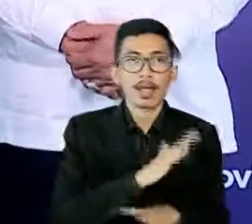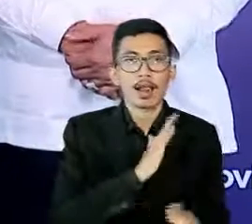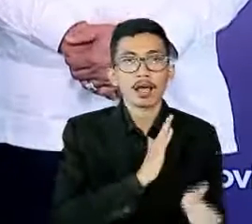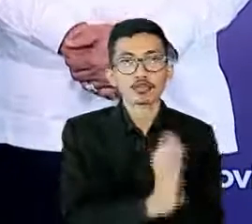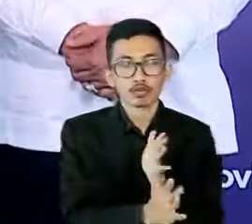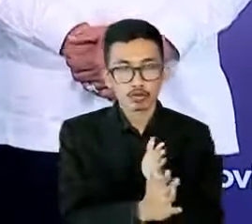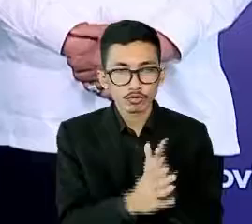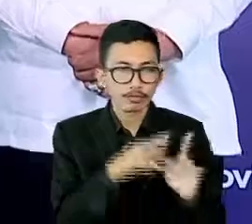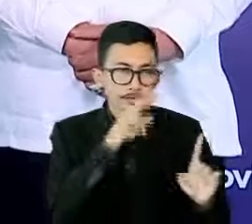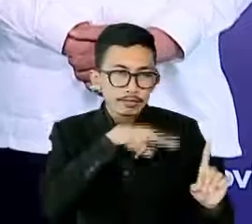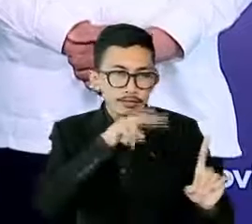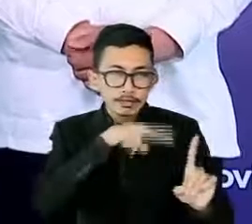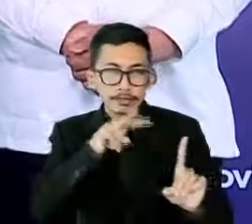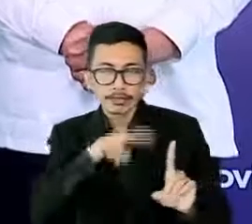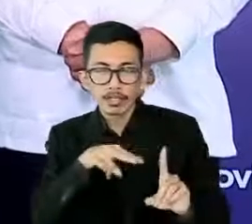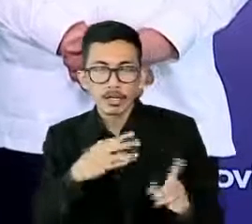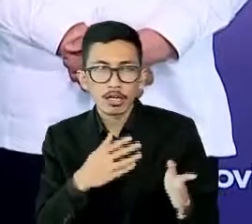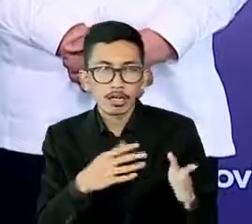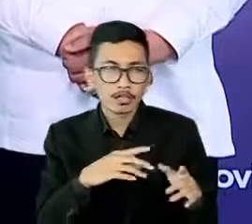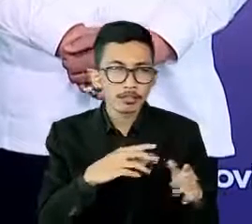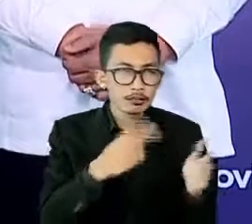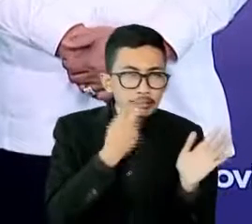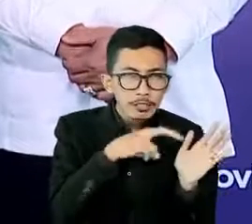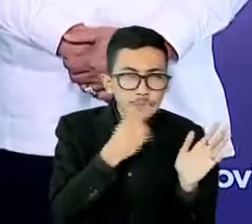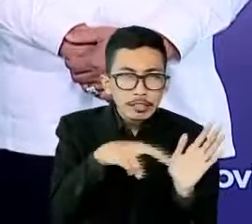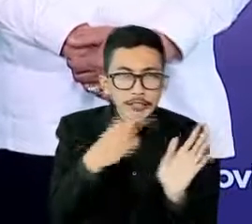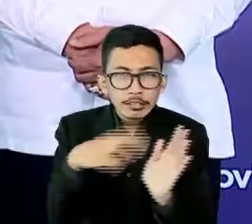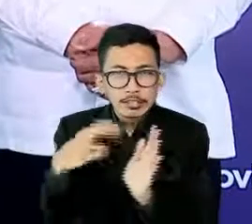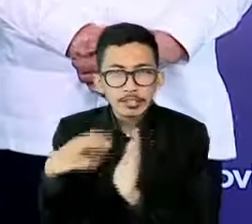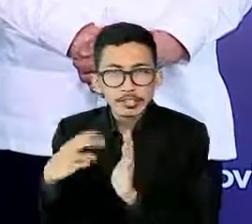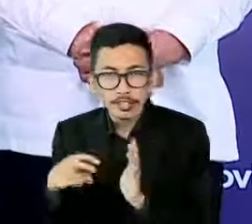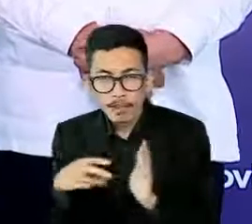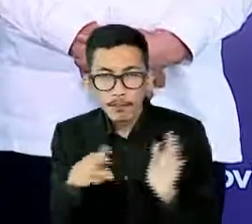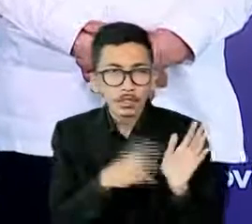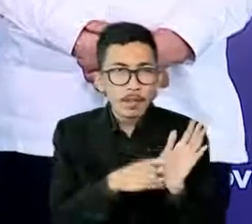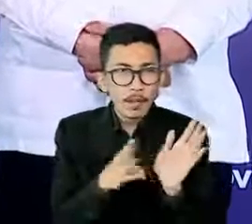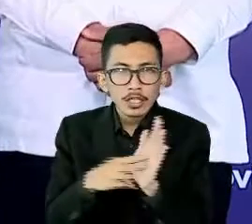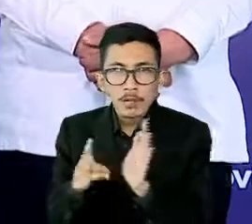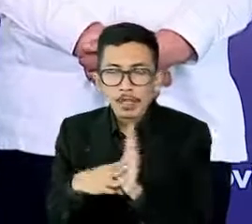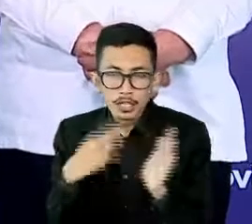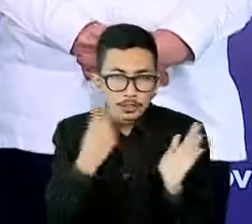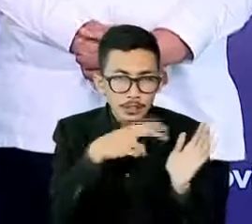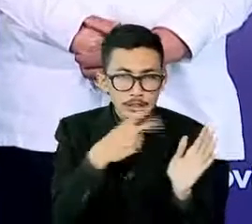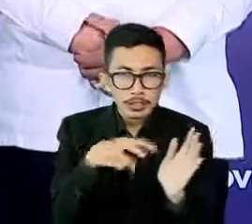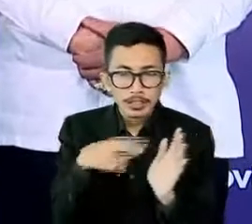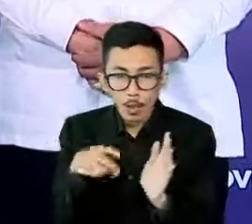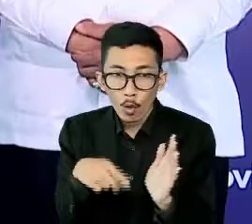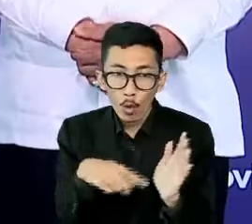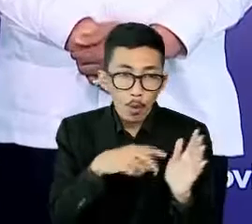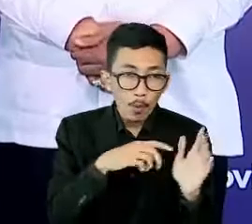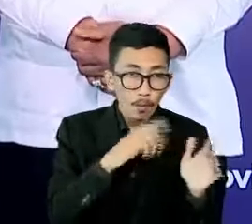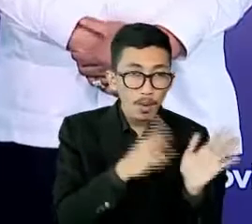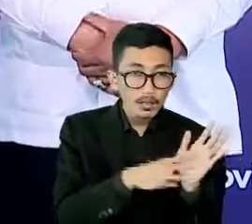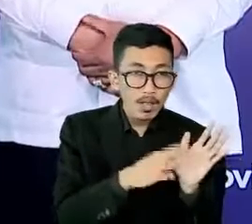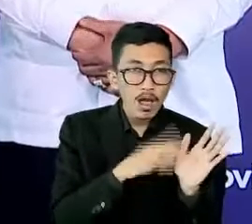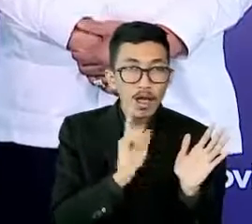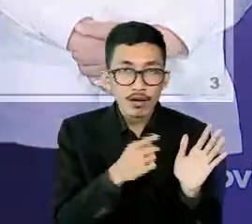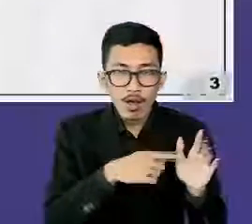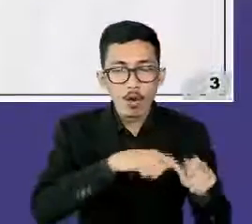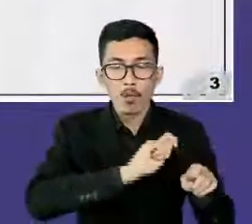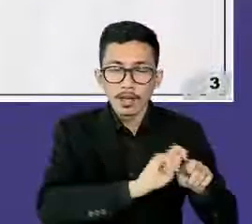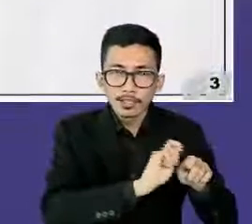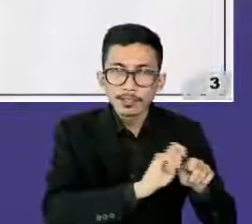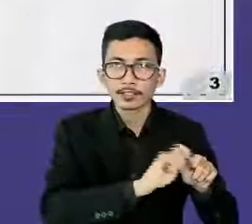kita cek ada permasalahan apa ini ada sebagai bebek bagi kita untuk memperbaiki permasalahan-permasalahan